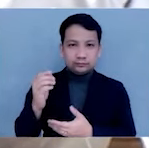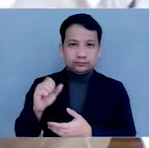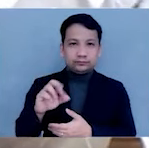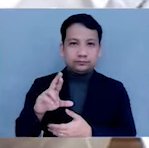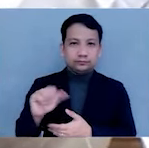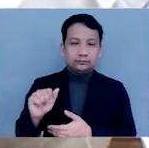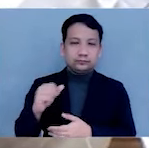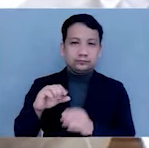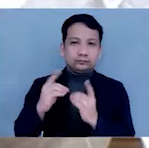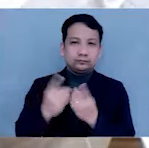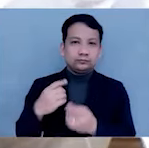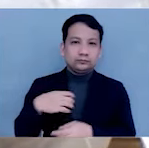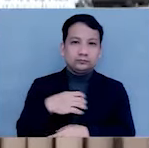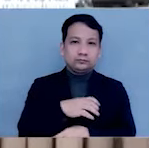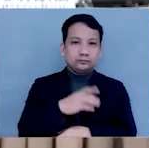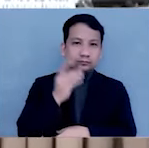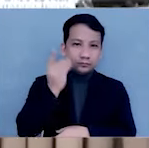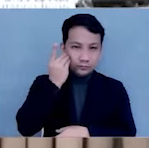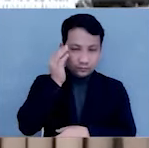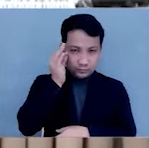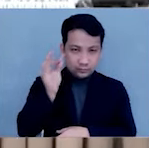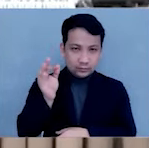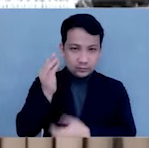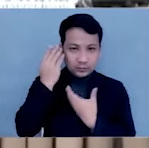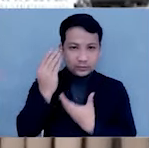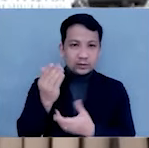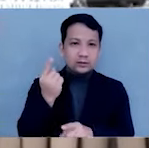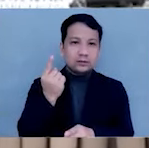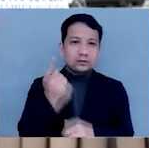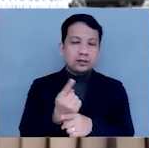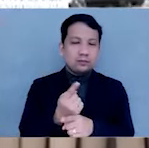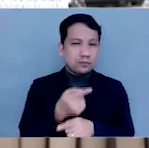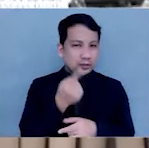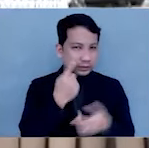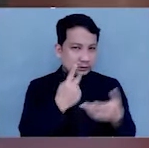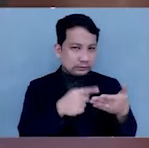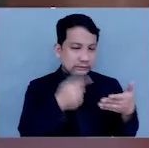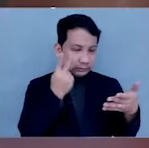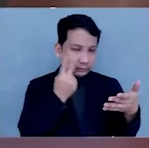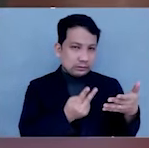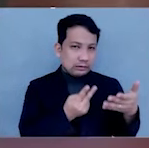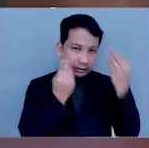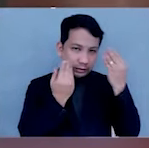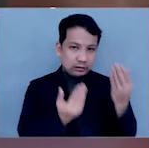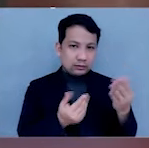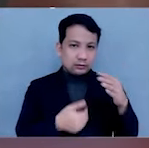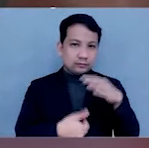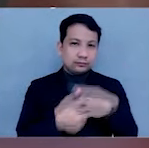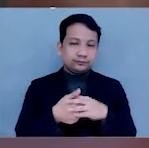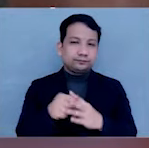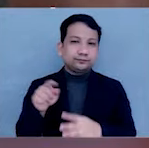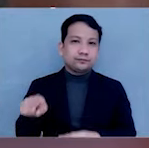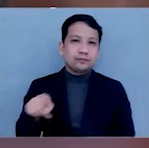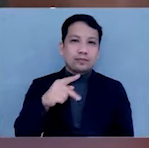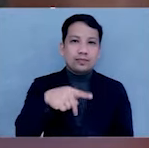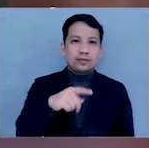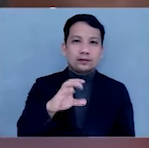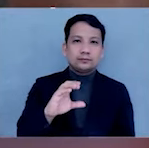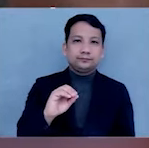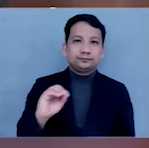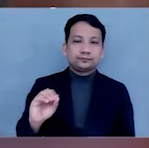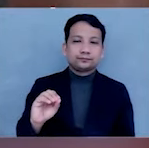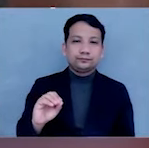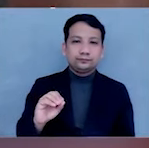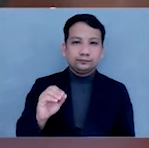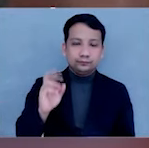District Representative Dan Fernandez, nararapat lang itong silipin matapos ibulgar ni dating PCSO General Manager Ruyina